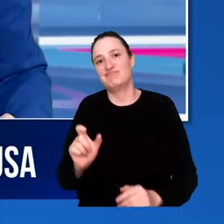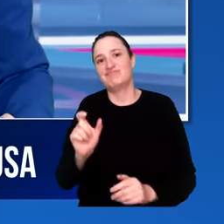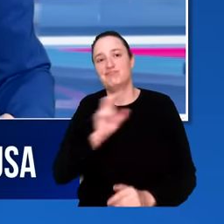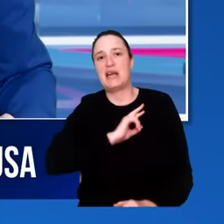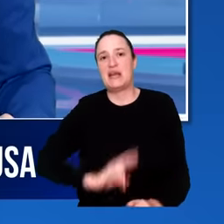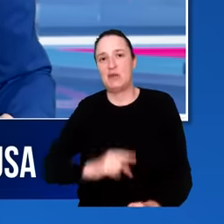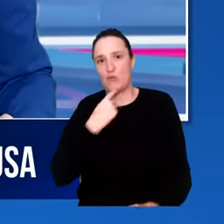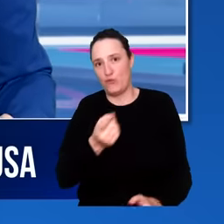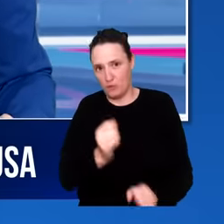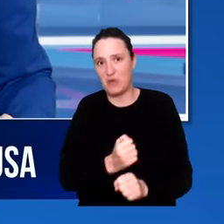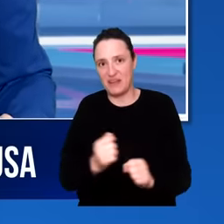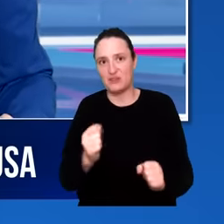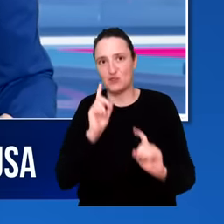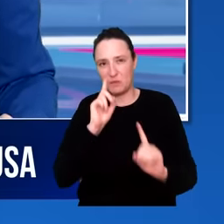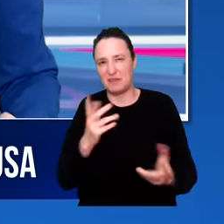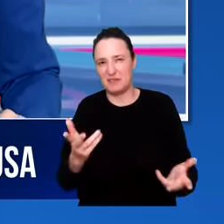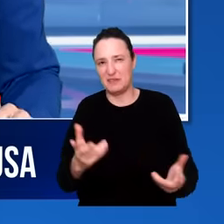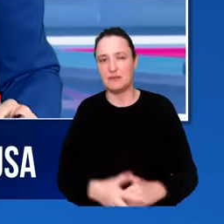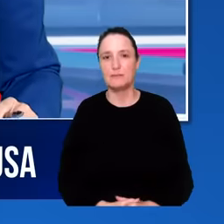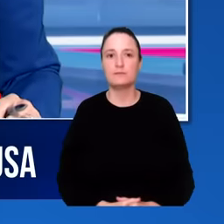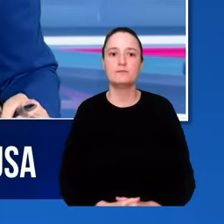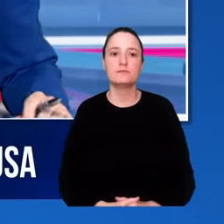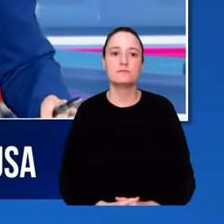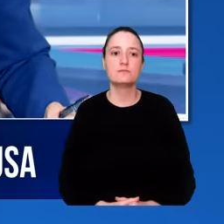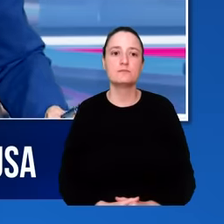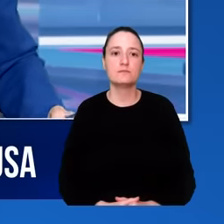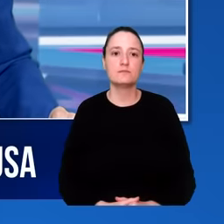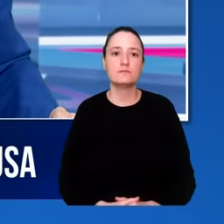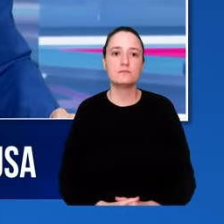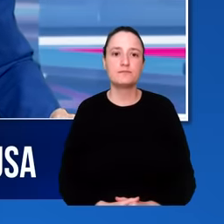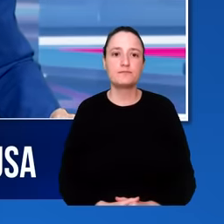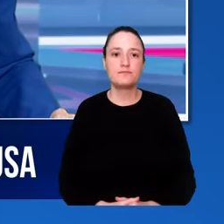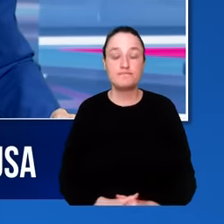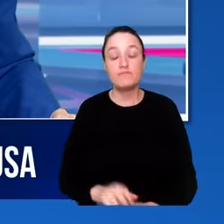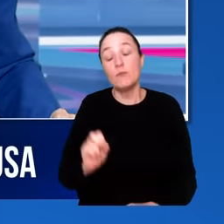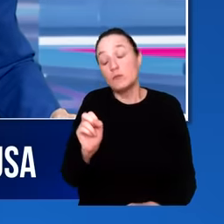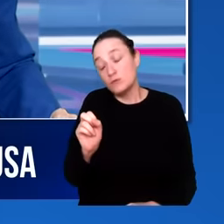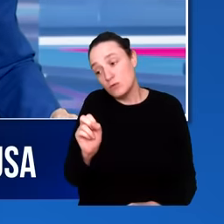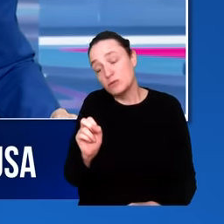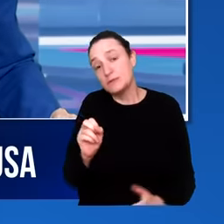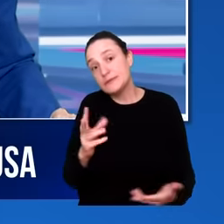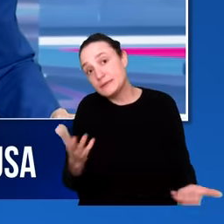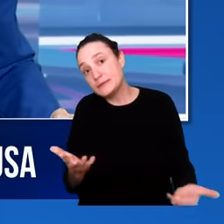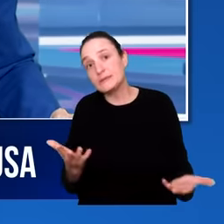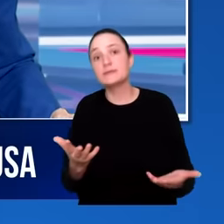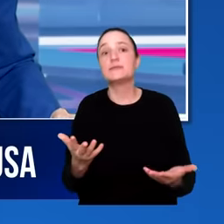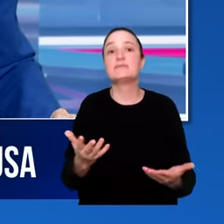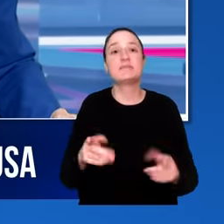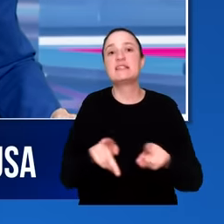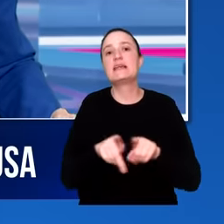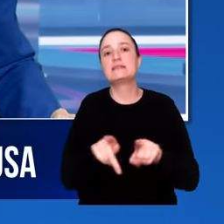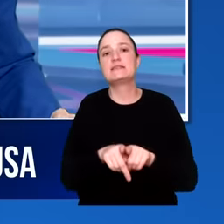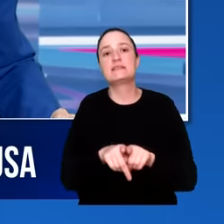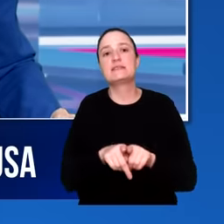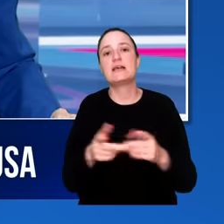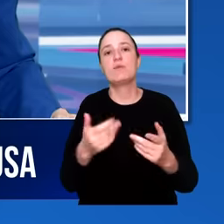na poważnie, bo sprawy są bardzo poważne. No tak, żeby w coś wejść, to coś musi być. Na razie dokładnie tak samo, jak nam to